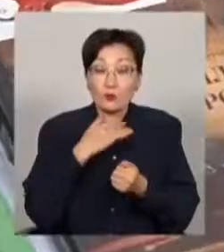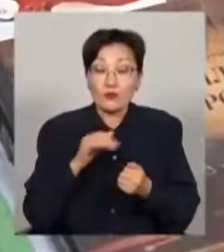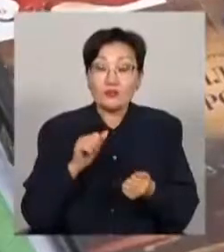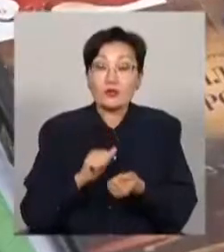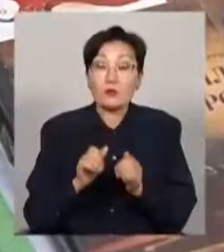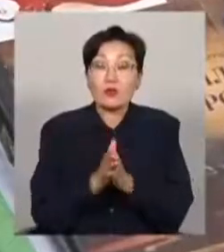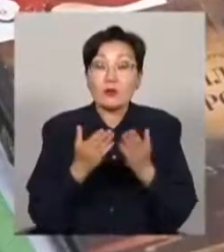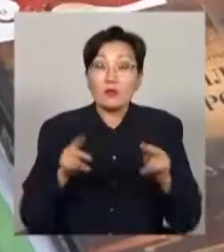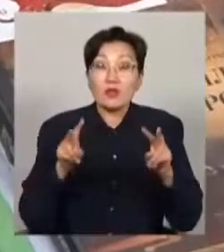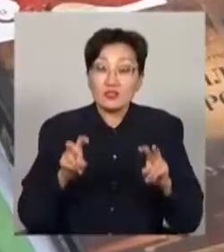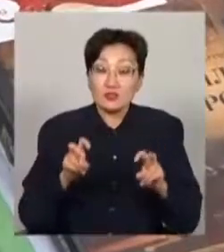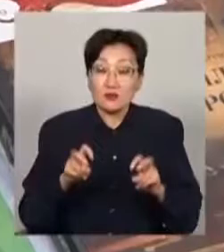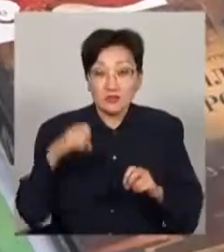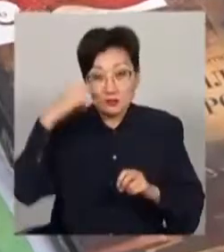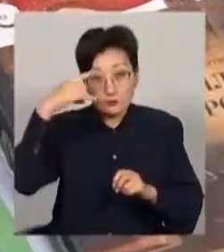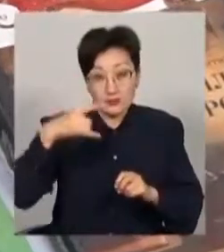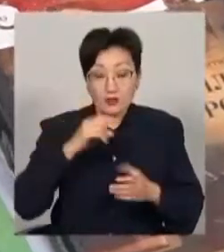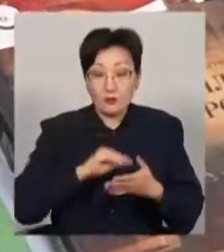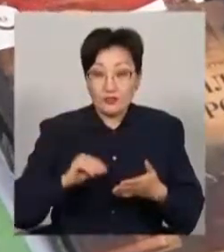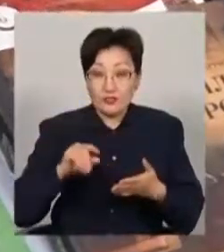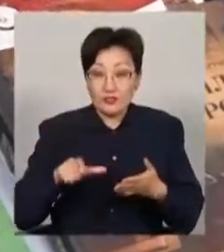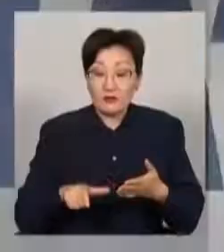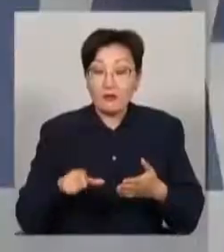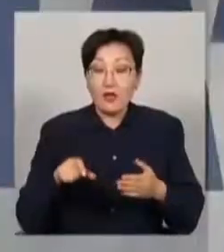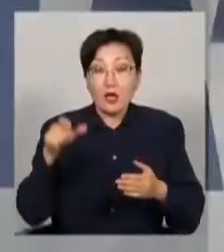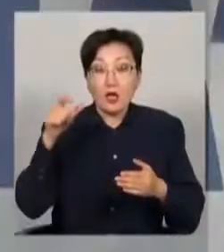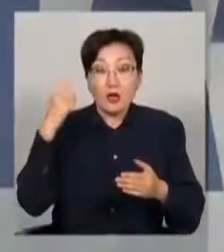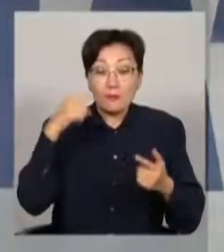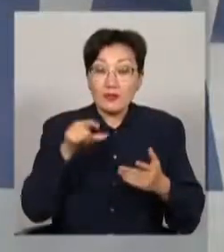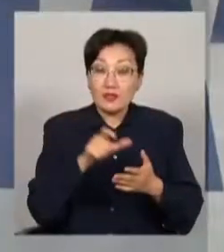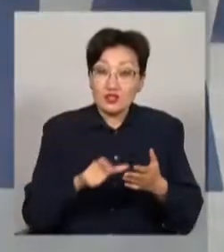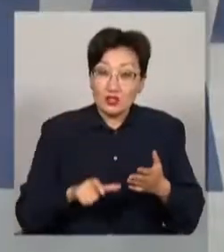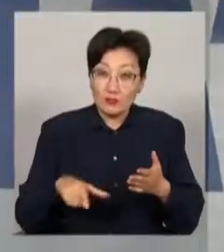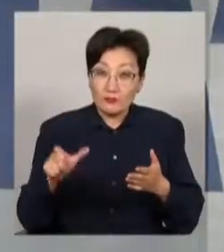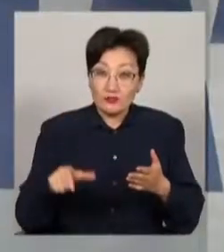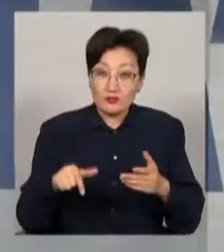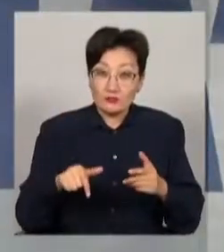изданий под авторством отечественных писателей и поэтов.